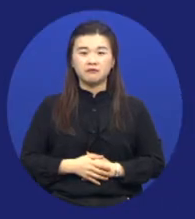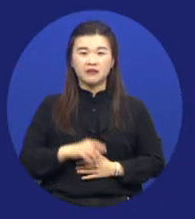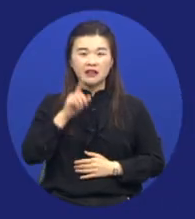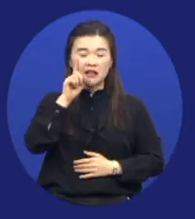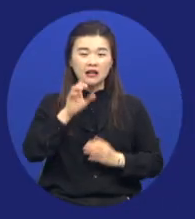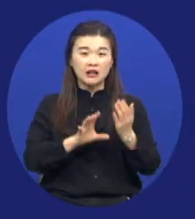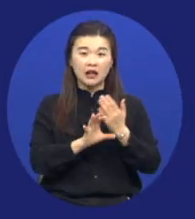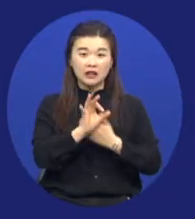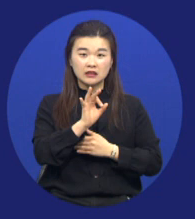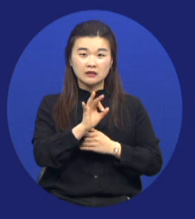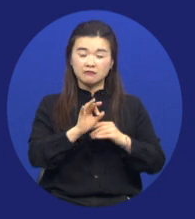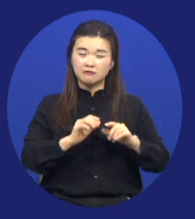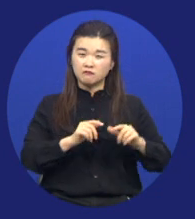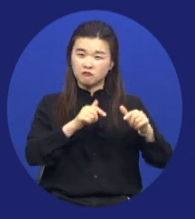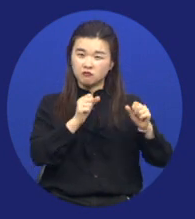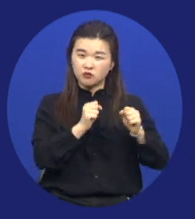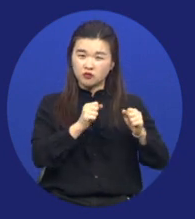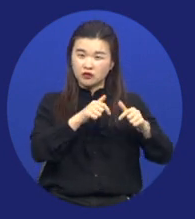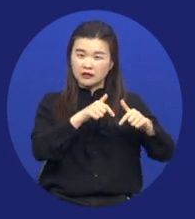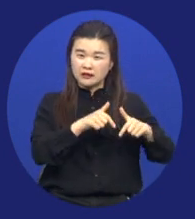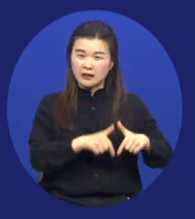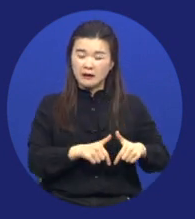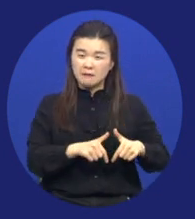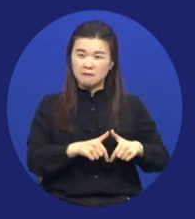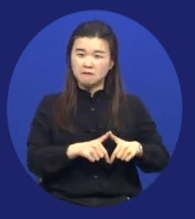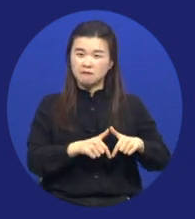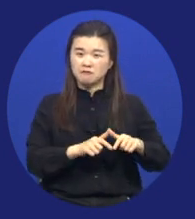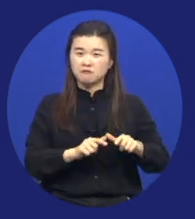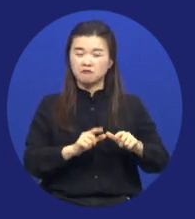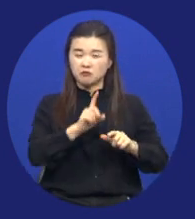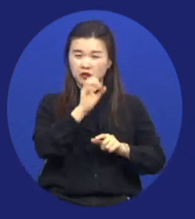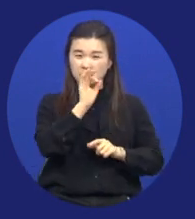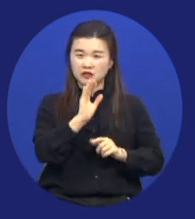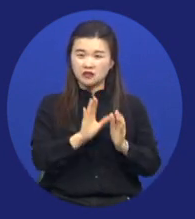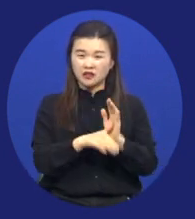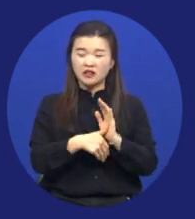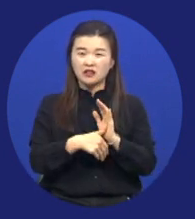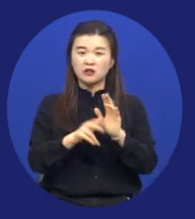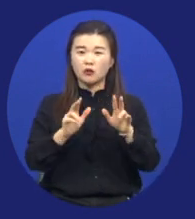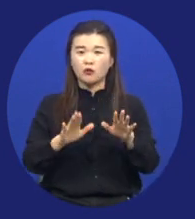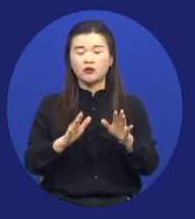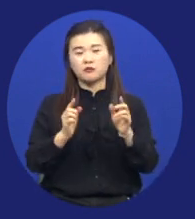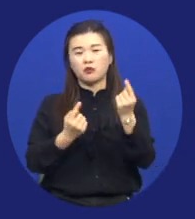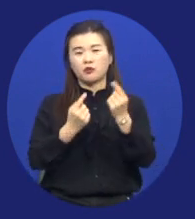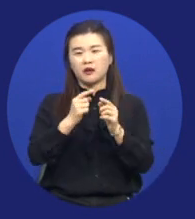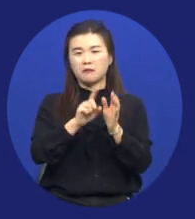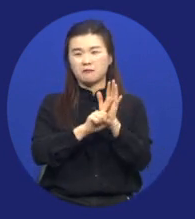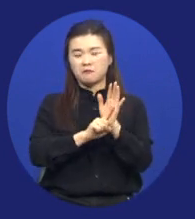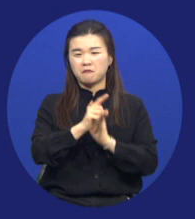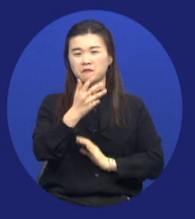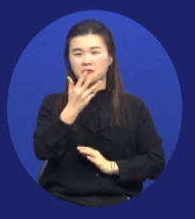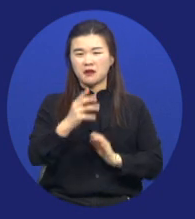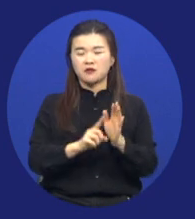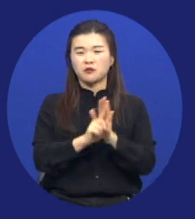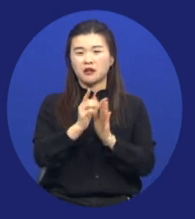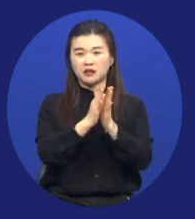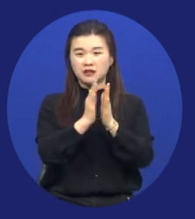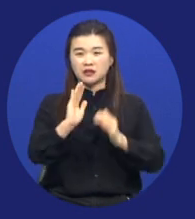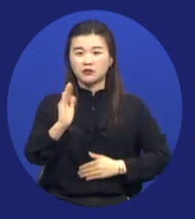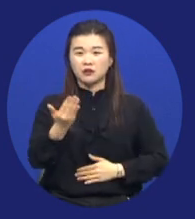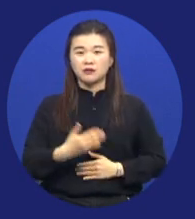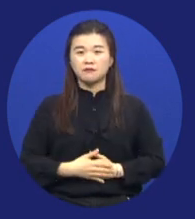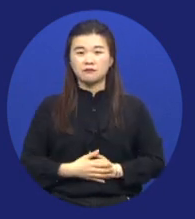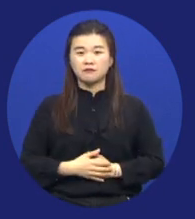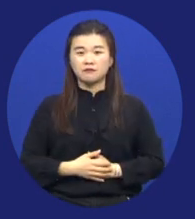내일 아침 기온 북부와 남부는 10도 서보는 11도 동부는 구도로 오늘보다 약 8도 가량 높게 시작하겠습니다